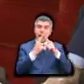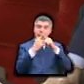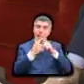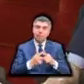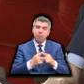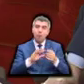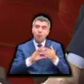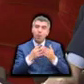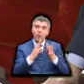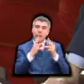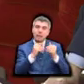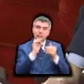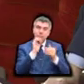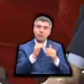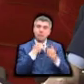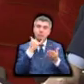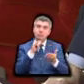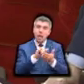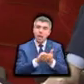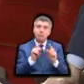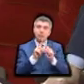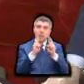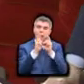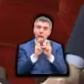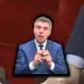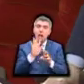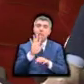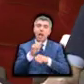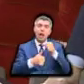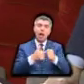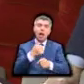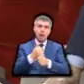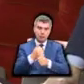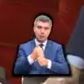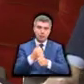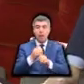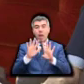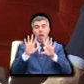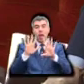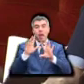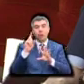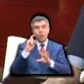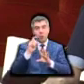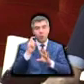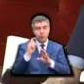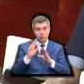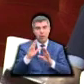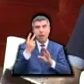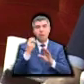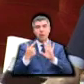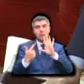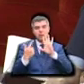القتلى على الصعيد الوطني خلال الخمس سنوات الاخيره، وفي هذه العشر شهور الاولى ديال 2017 نحن